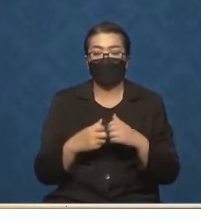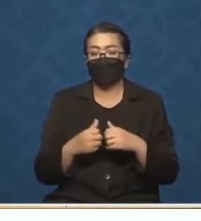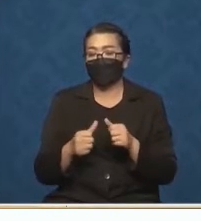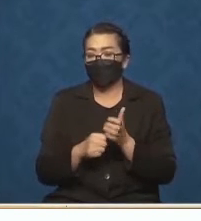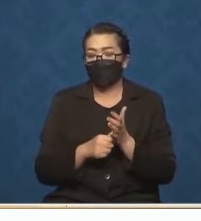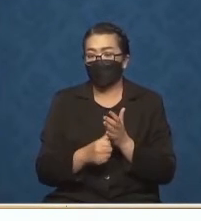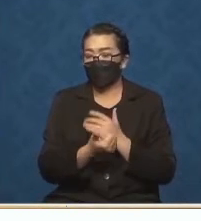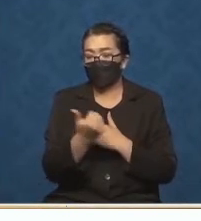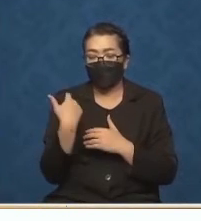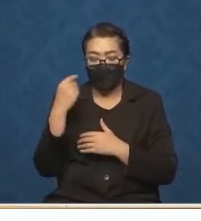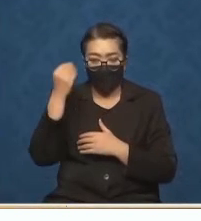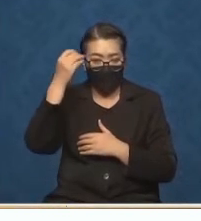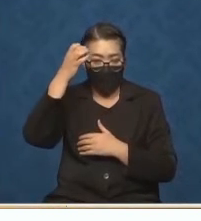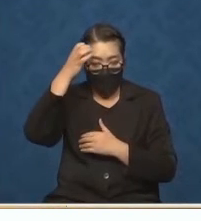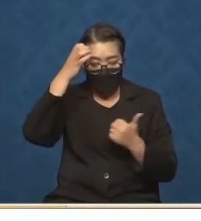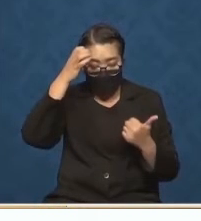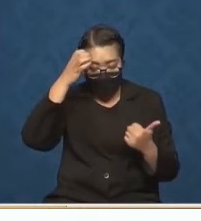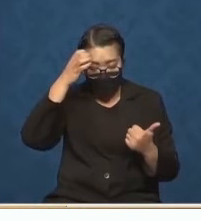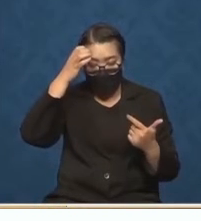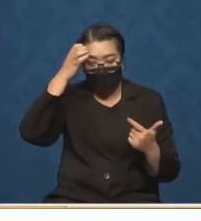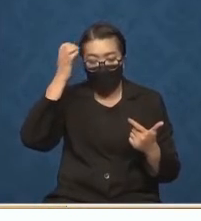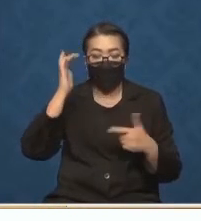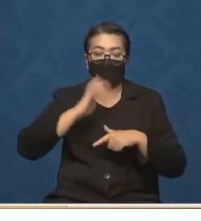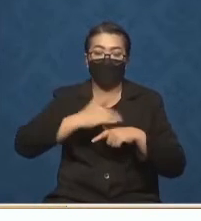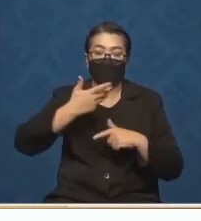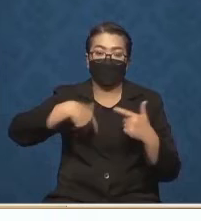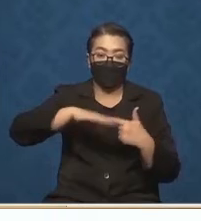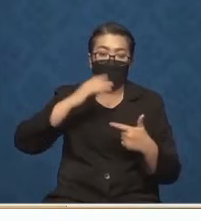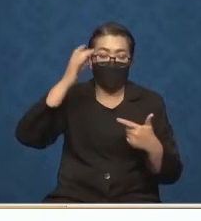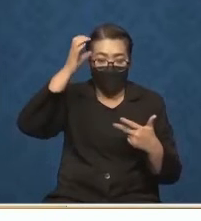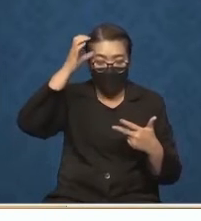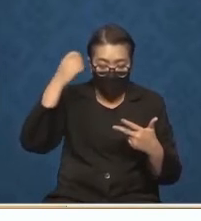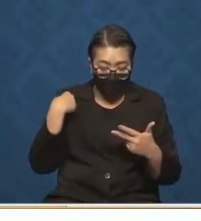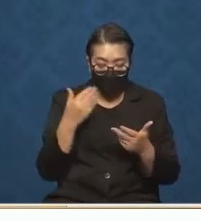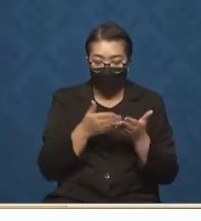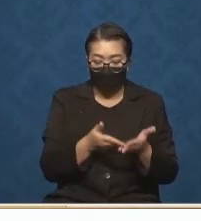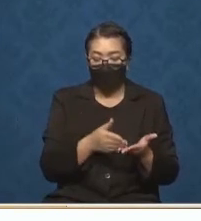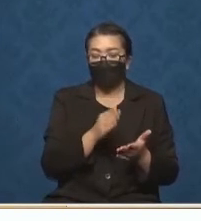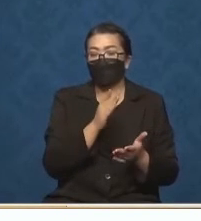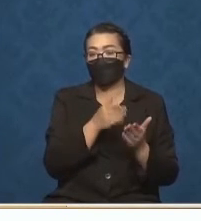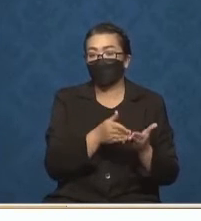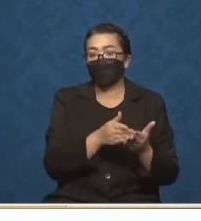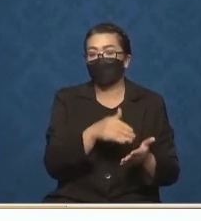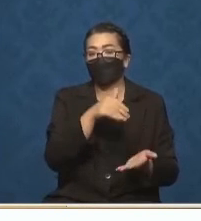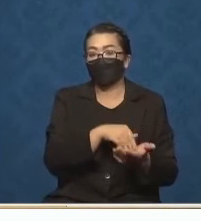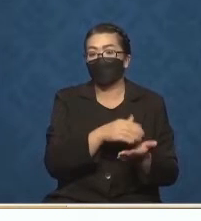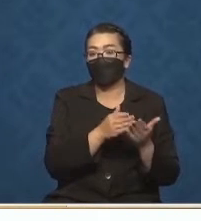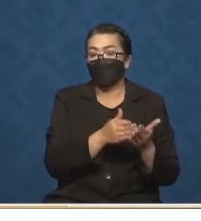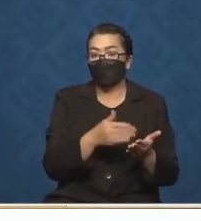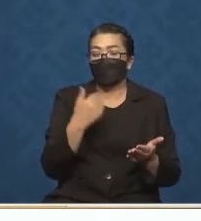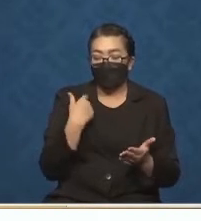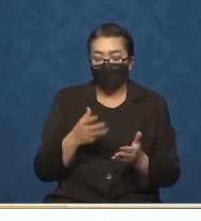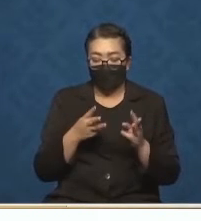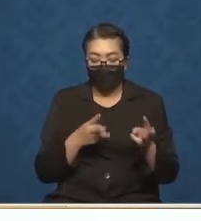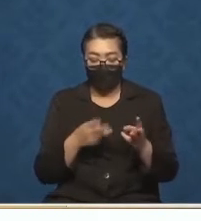องความรู้ของหนวยงานโรจะเป็นกม ซัพยะกตทได้ใช้ฟั่งตัวกมเจ้าถ้าเองมีวิธีมีอ